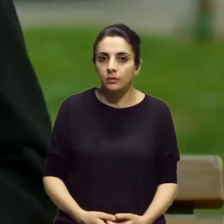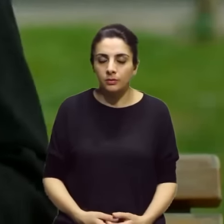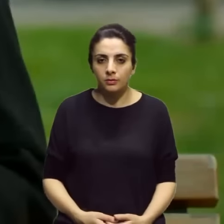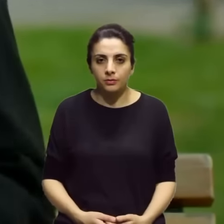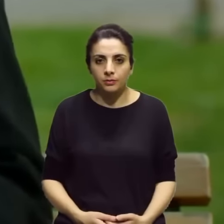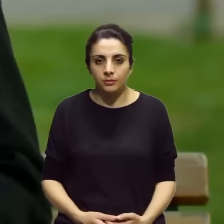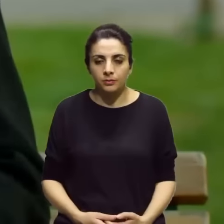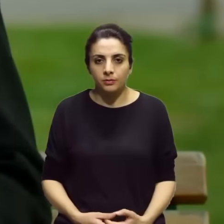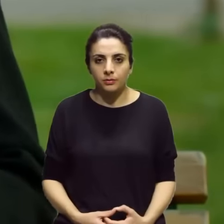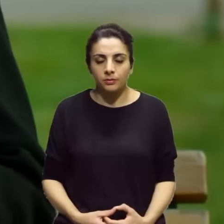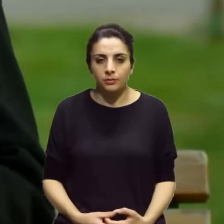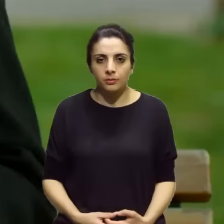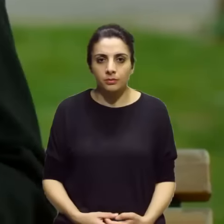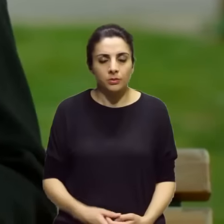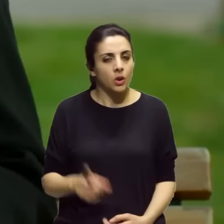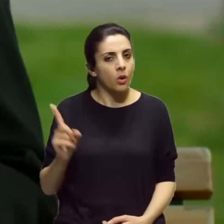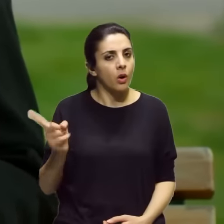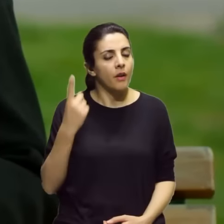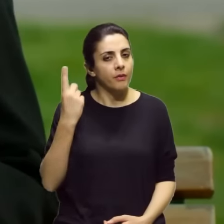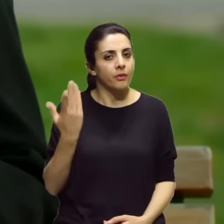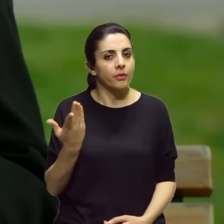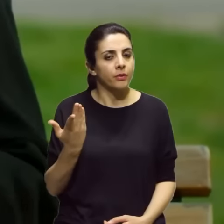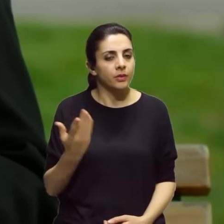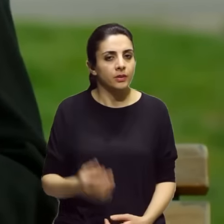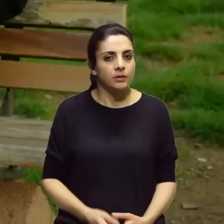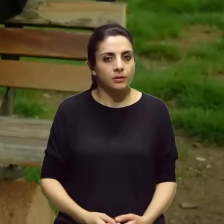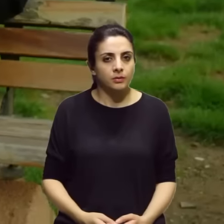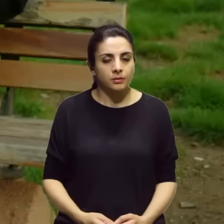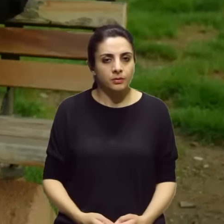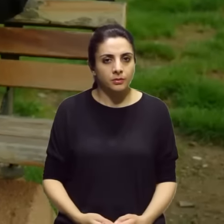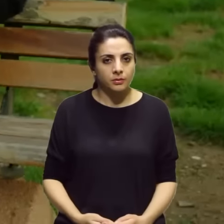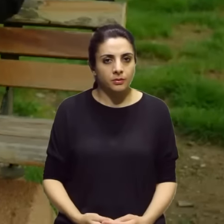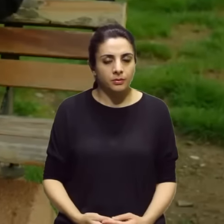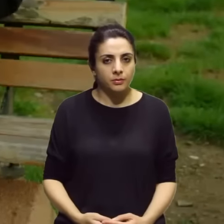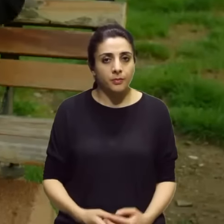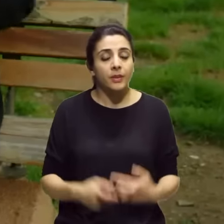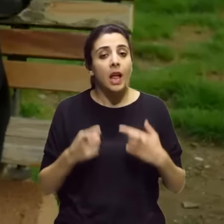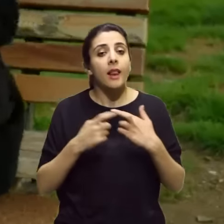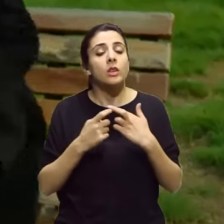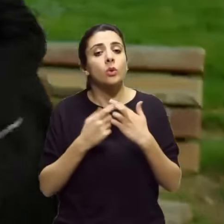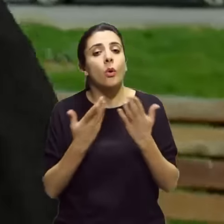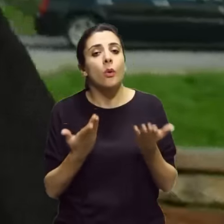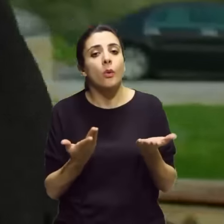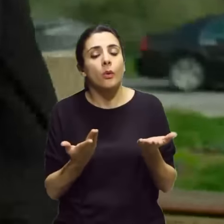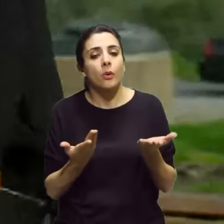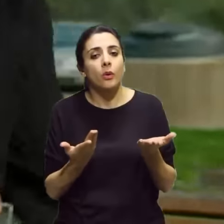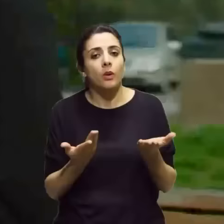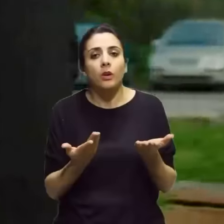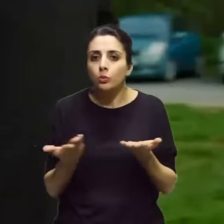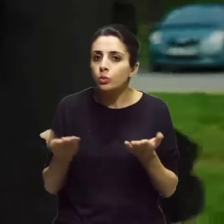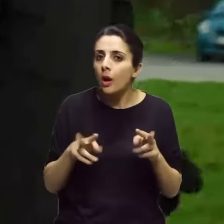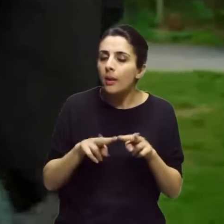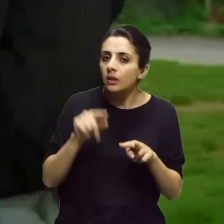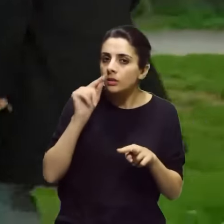Vay canına. Recu! Yürü Menteş